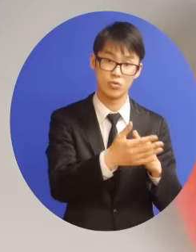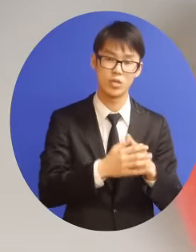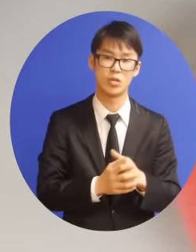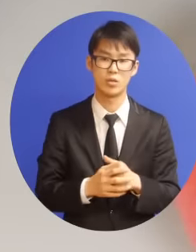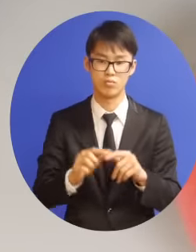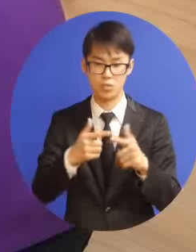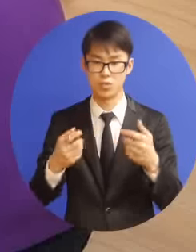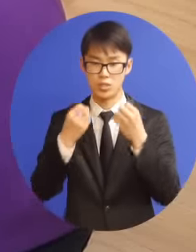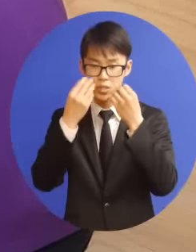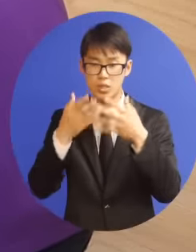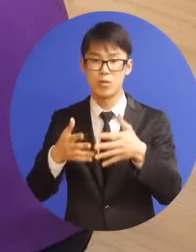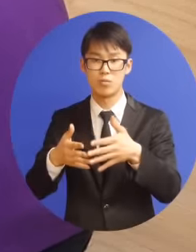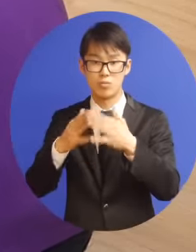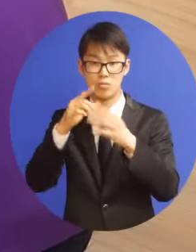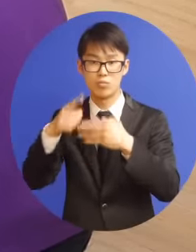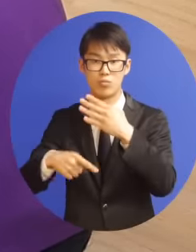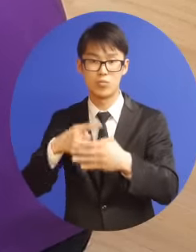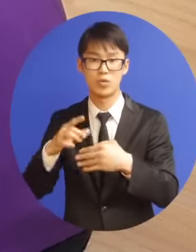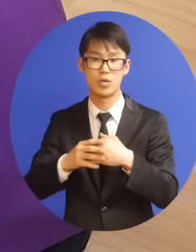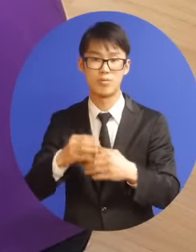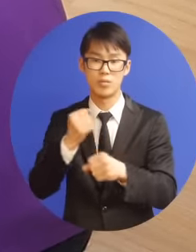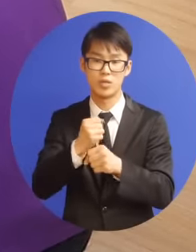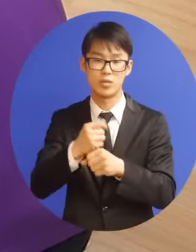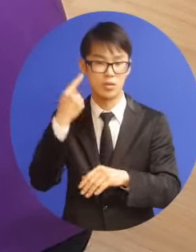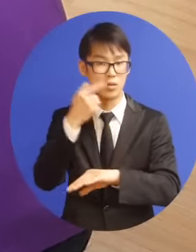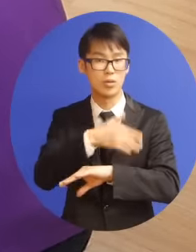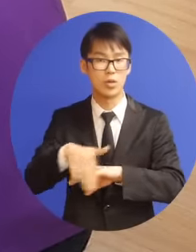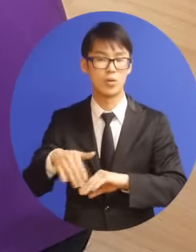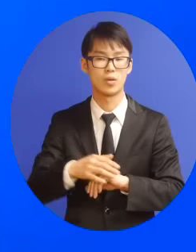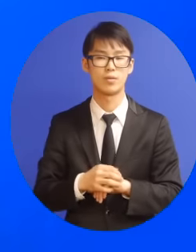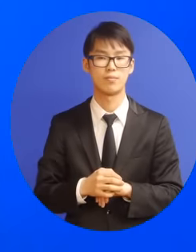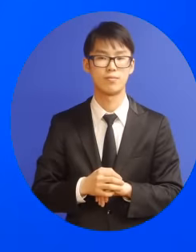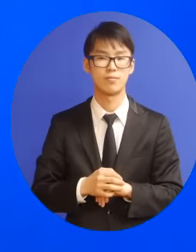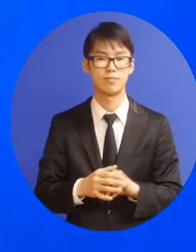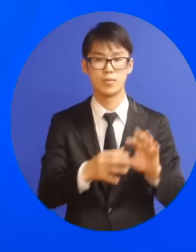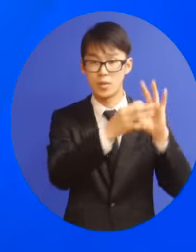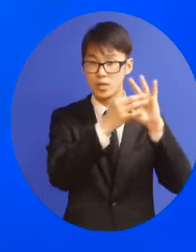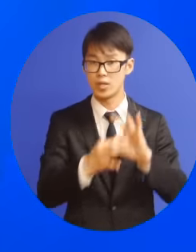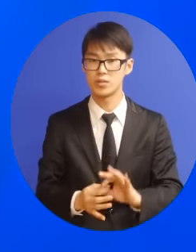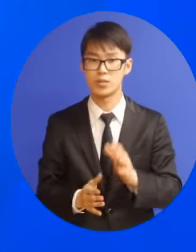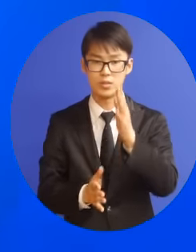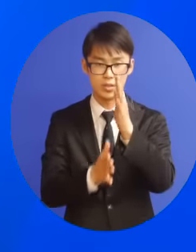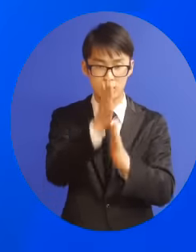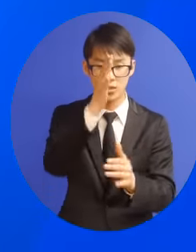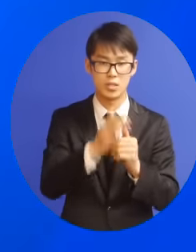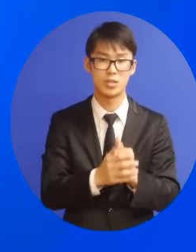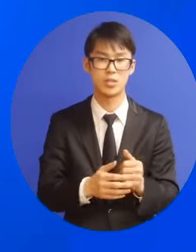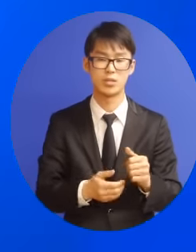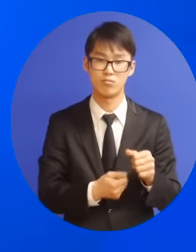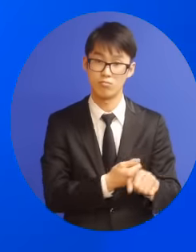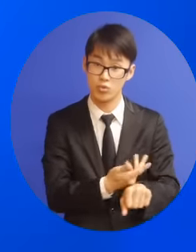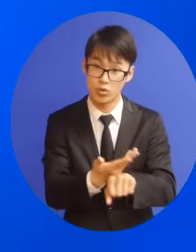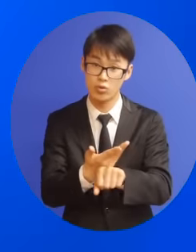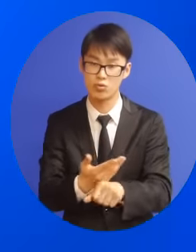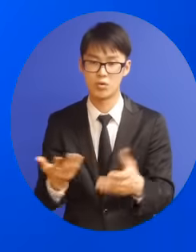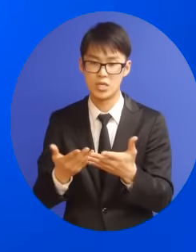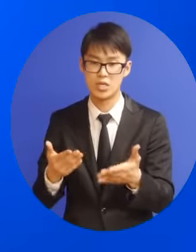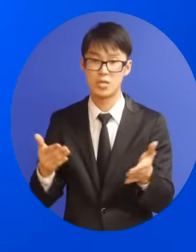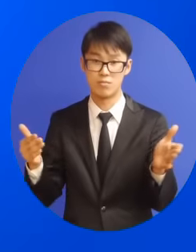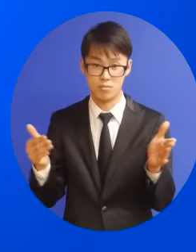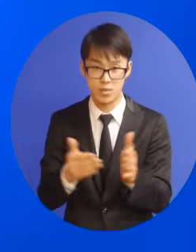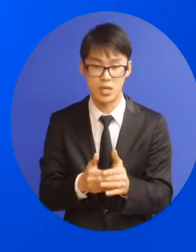만들기 등 다양한 프로그램을 운영할 계획입니다. 이어서 전해드리는 시정 알림 게시판과 취업 뉴스를